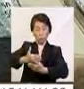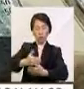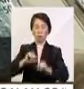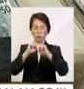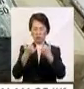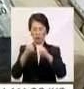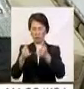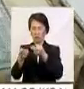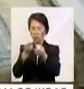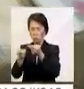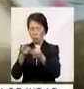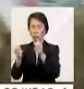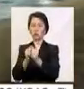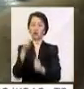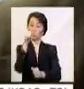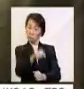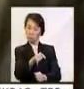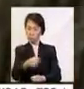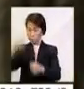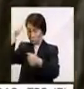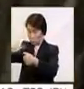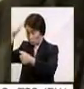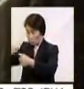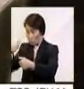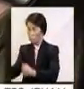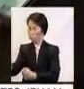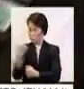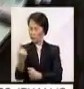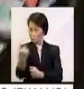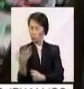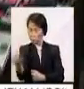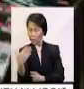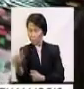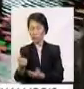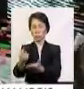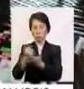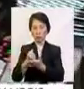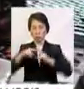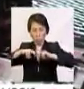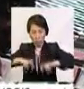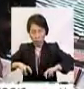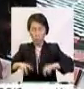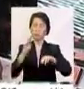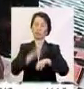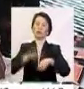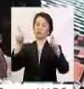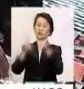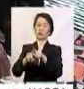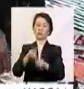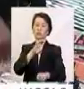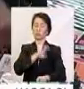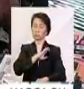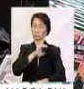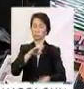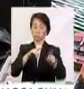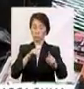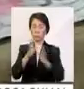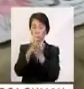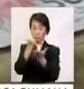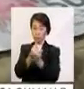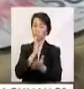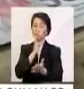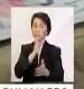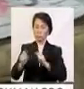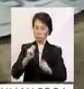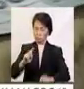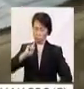yang berurusan dengan sindiket ini diingatkan agar tampil membantu siasatan. Pada masa sama, Datuk Seri Mustafa menegaskan tindakan serius